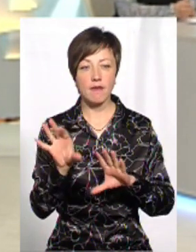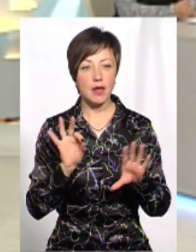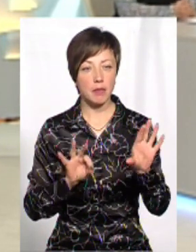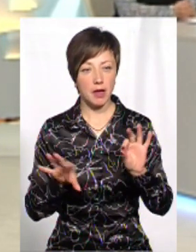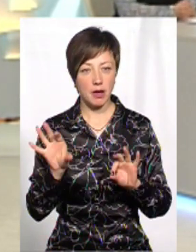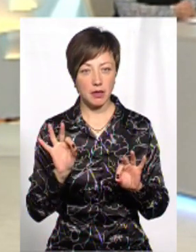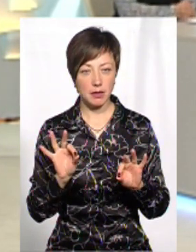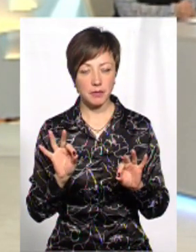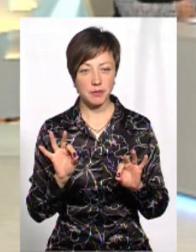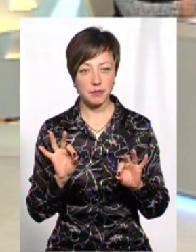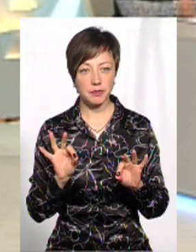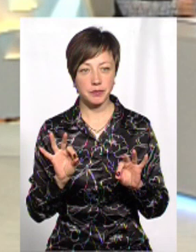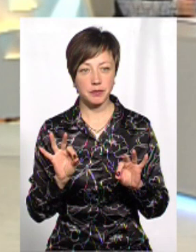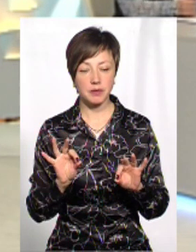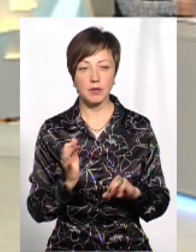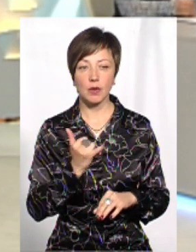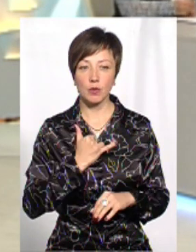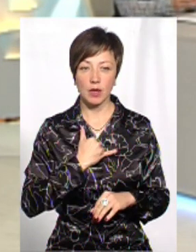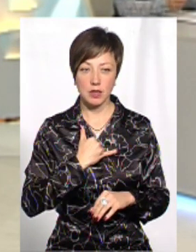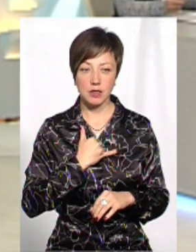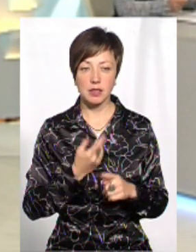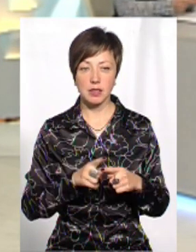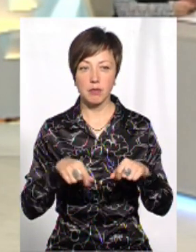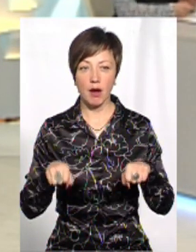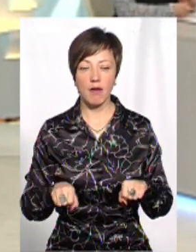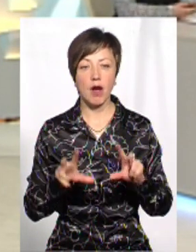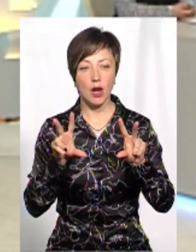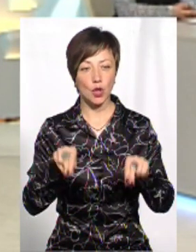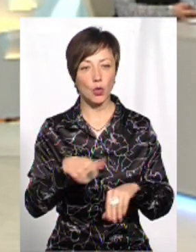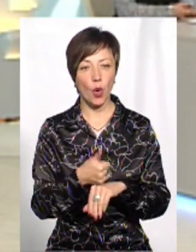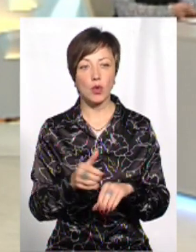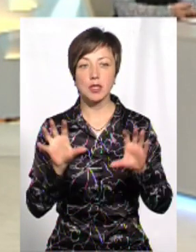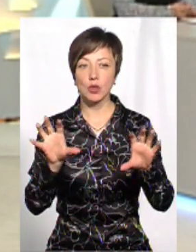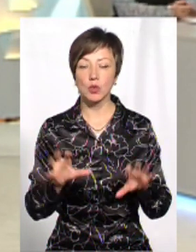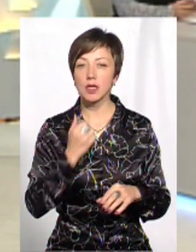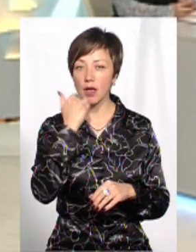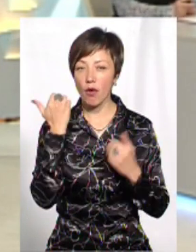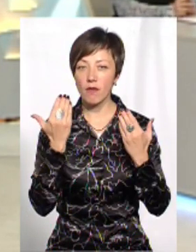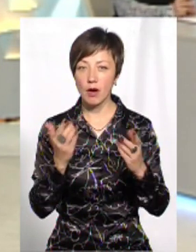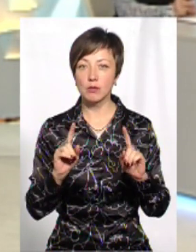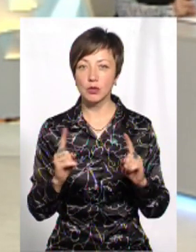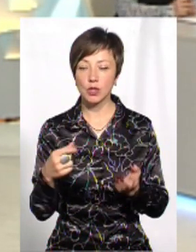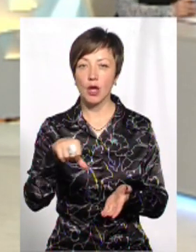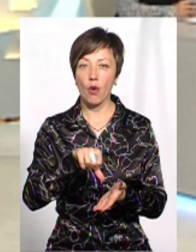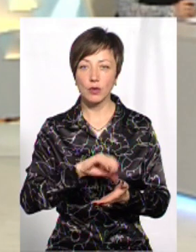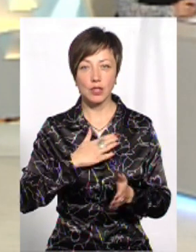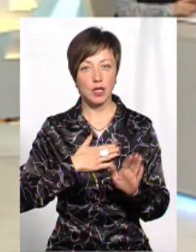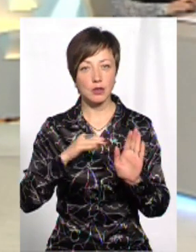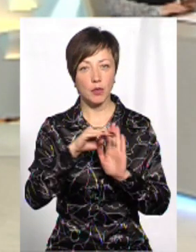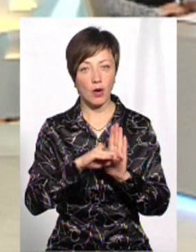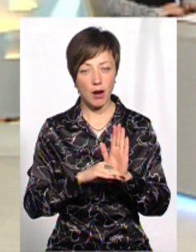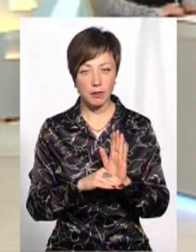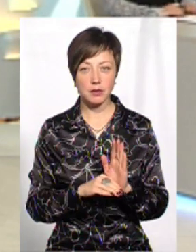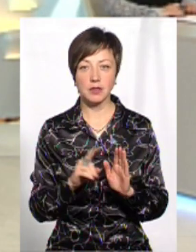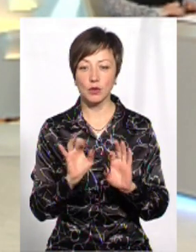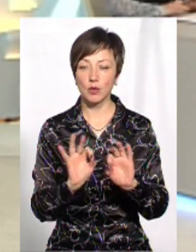вибирати. У нас це право гарантує Конституція. Дякую вам дуже за участь у програмі, за